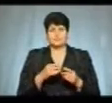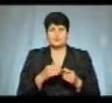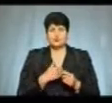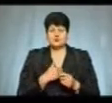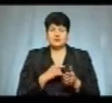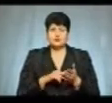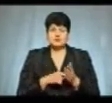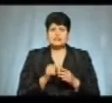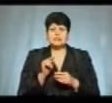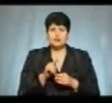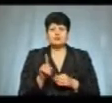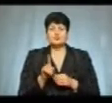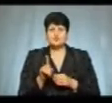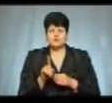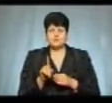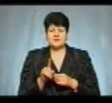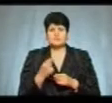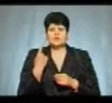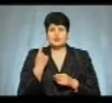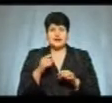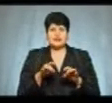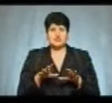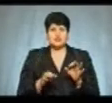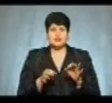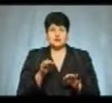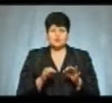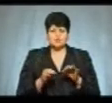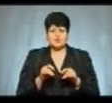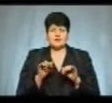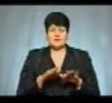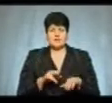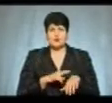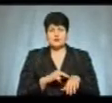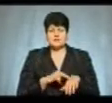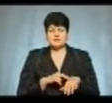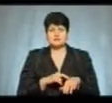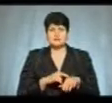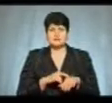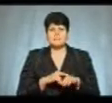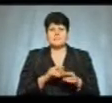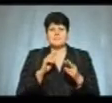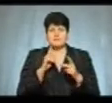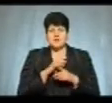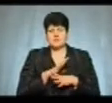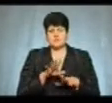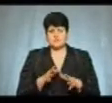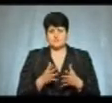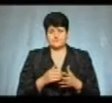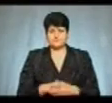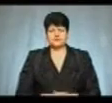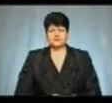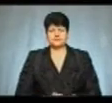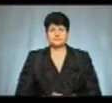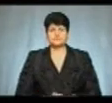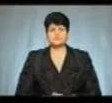хочу наголосити на тому, що жодним рішенням суду дії поліцейських протиправними визнані не були. Анжела Шова,